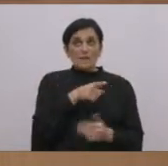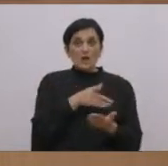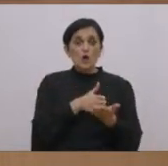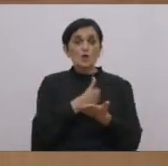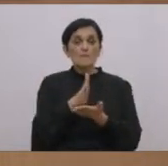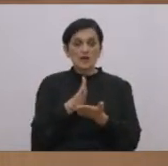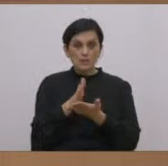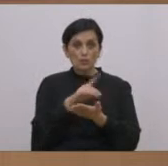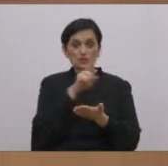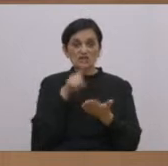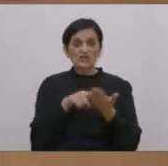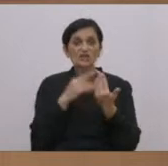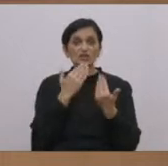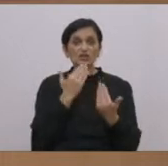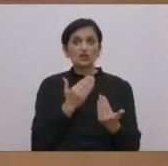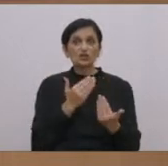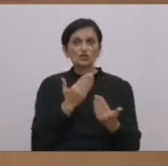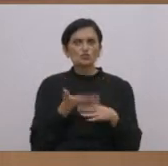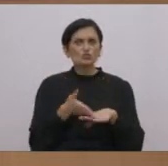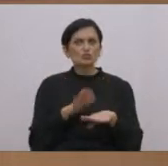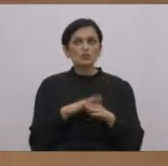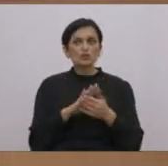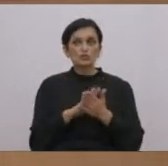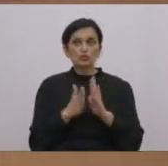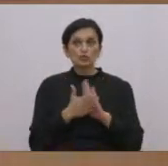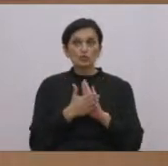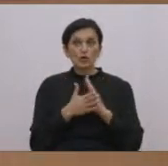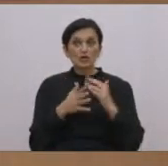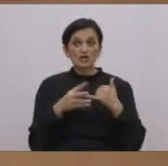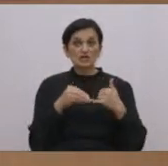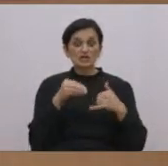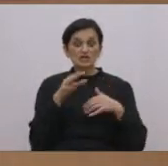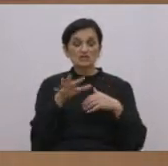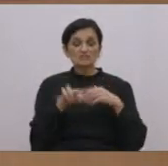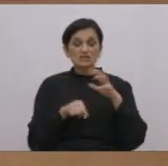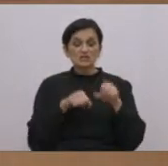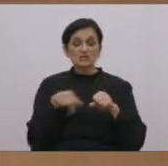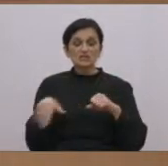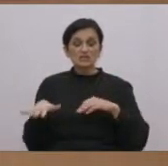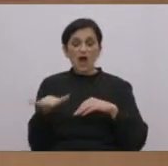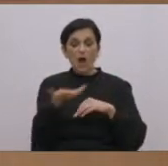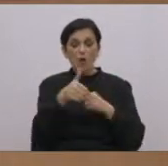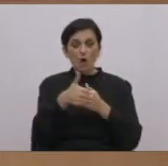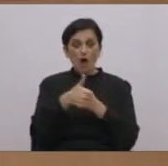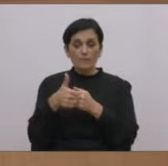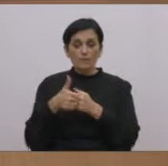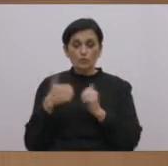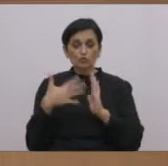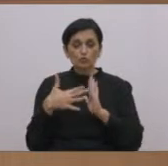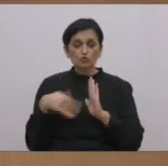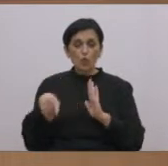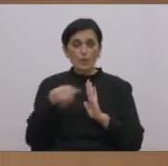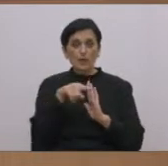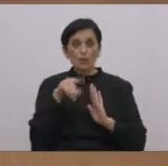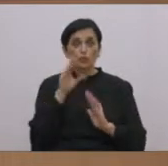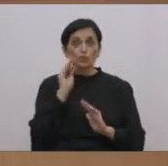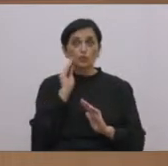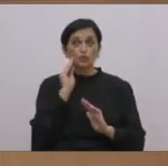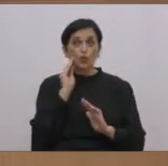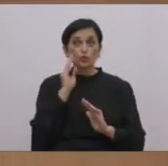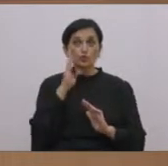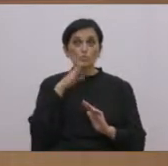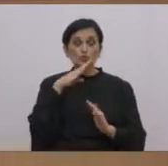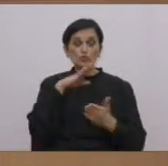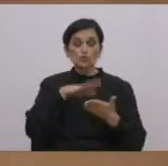მემართულებით იკითხეს უმძიმესი მდგომარეობა საოკუპაციო ხასთან არსებულ სოფლებში და მოცემულობაში, როდესაც